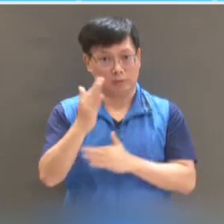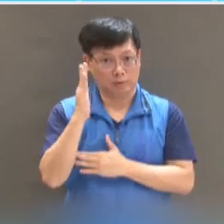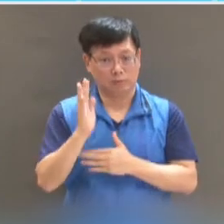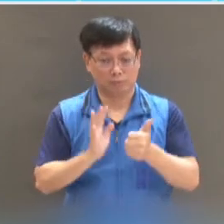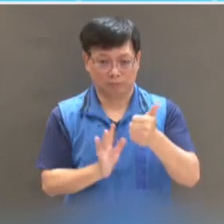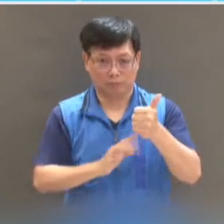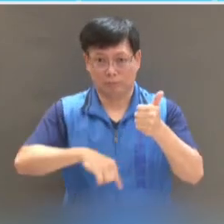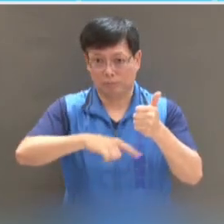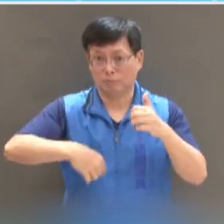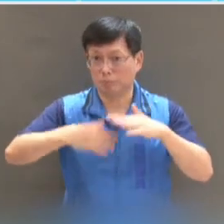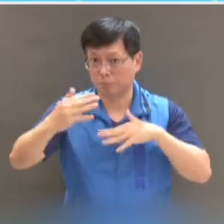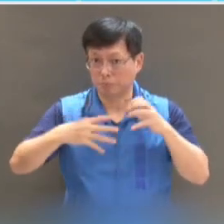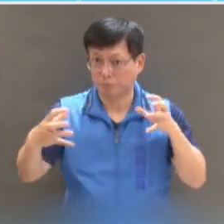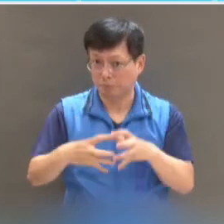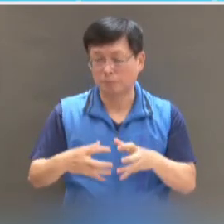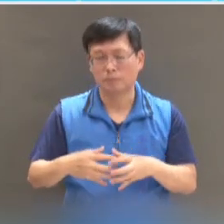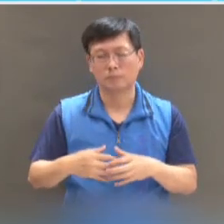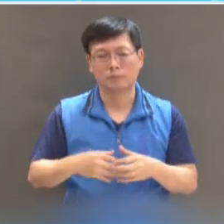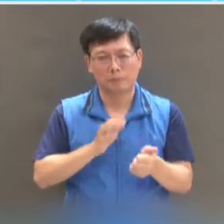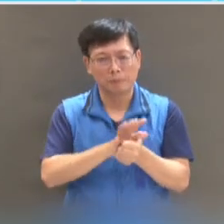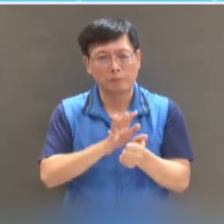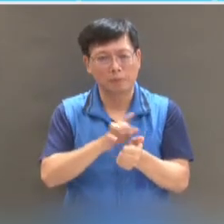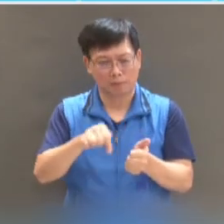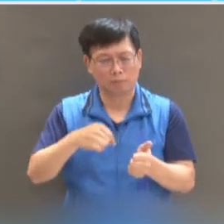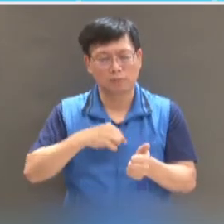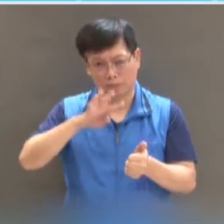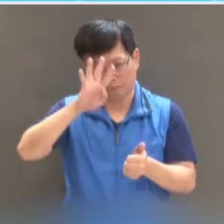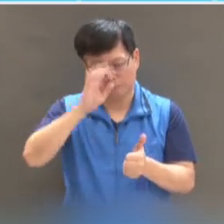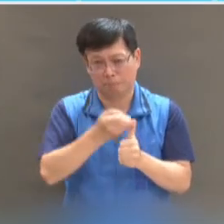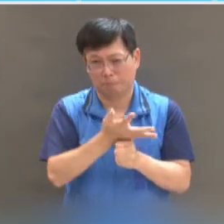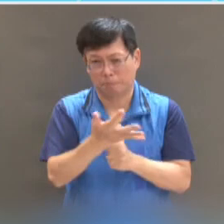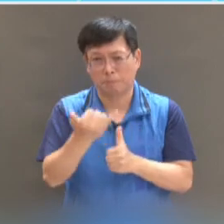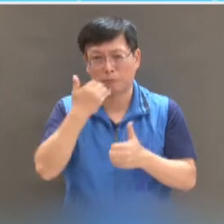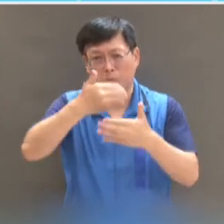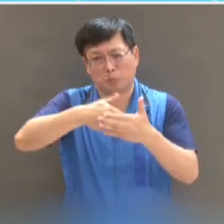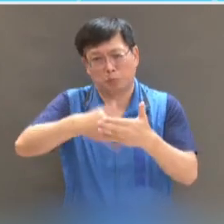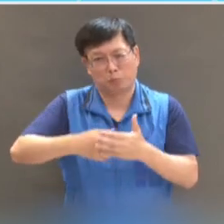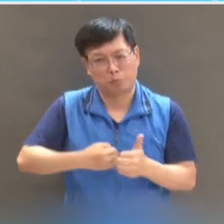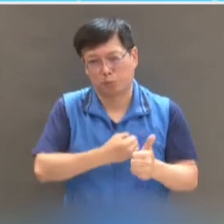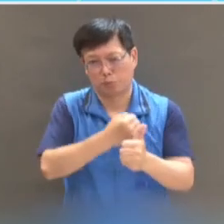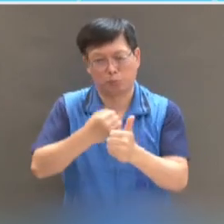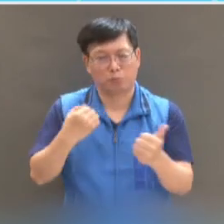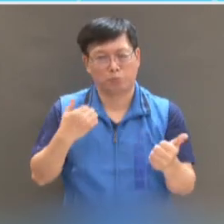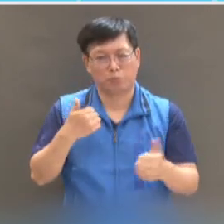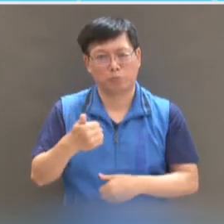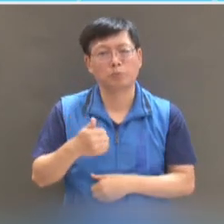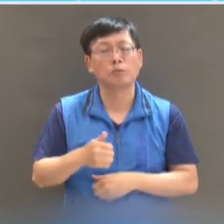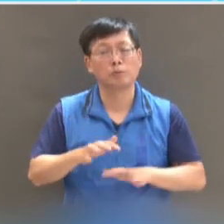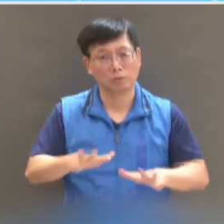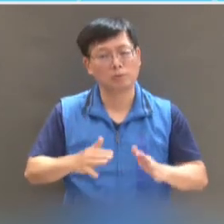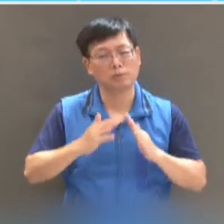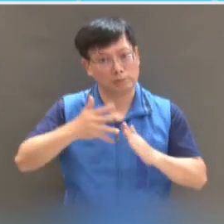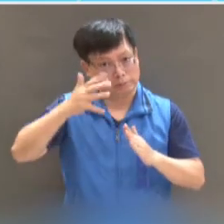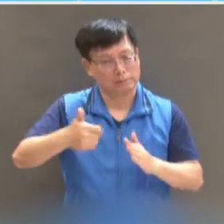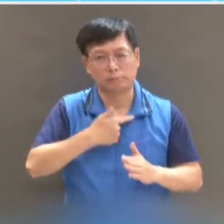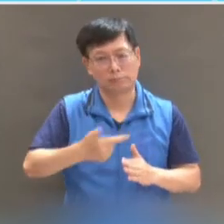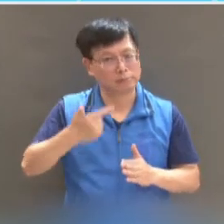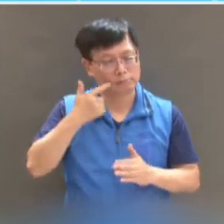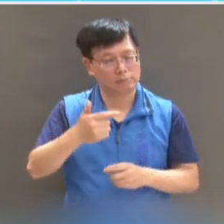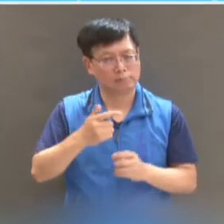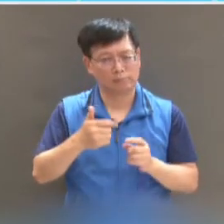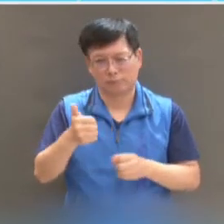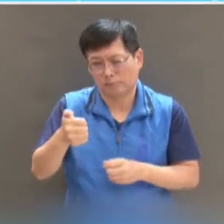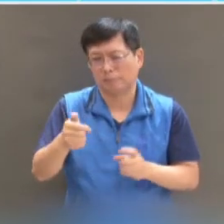战，让我们的疫情到现在能够稳稳的控制住。所以市长都很关心，也很甘